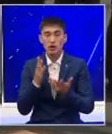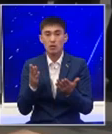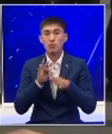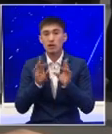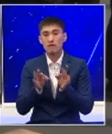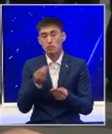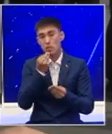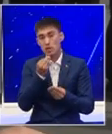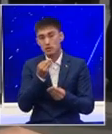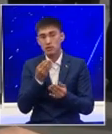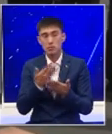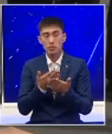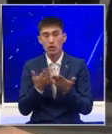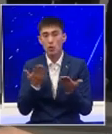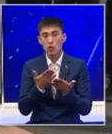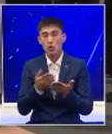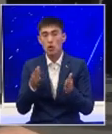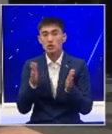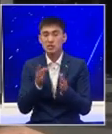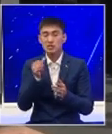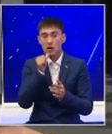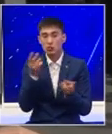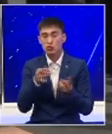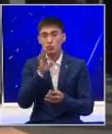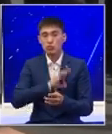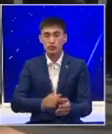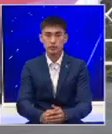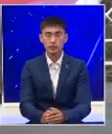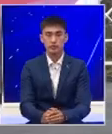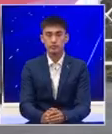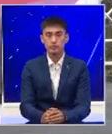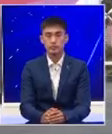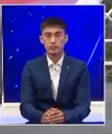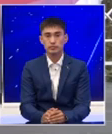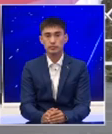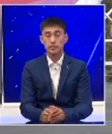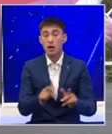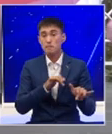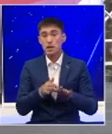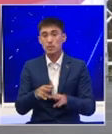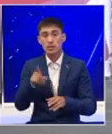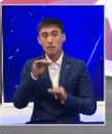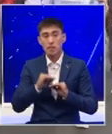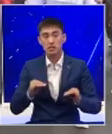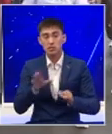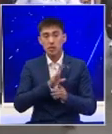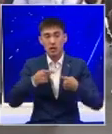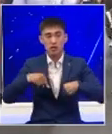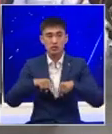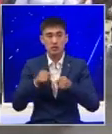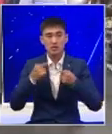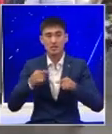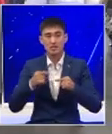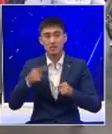как правильно питаться например какую дозировку сахара нужно использовать в рамках мероприятия для малышей были организованы